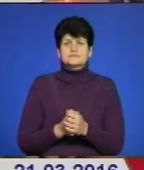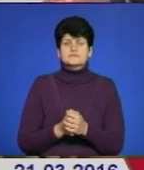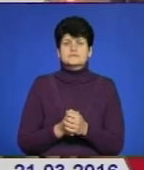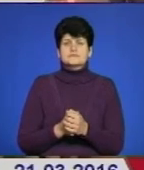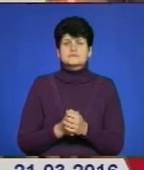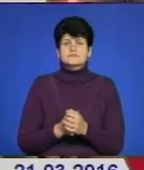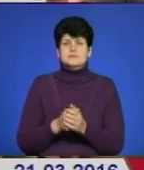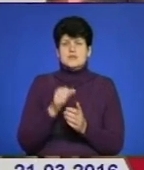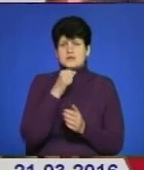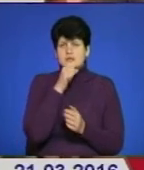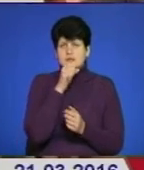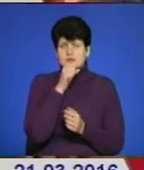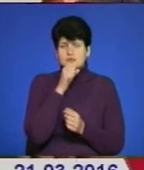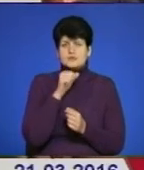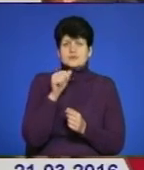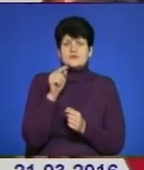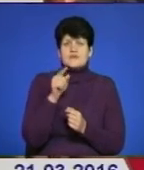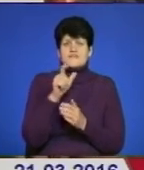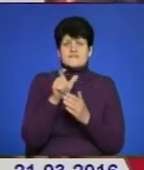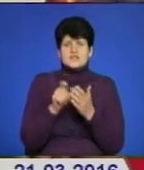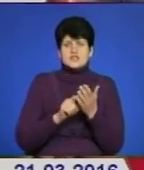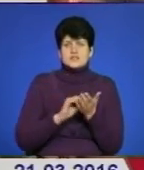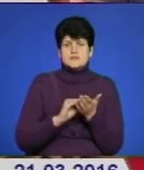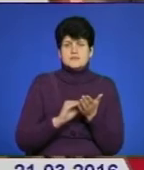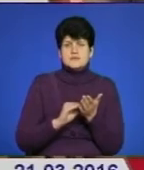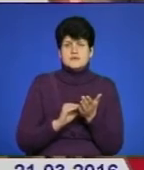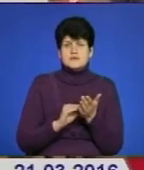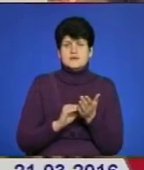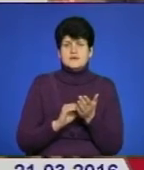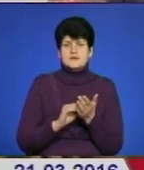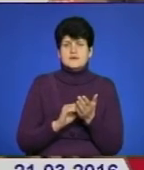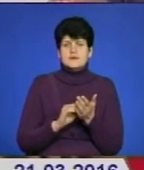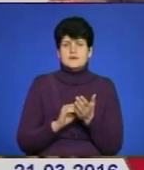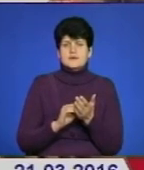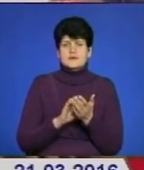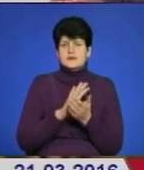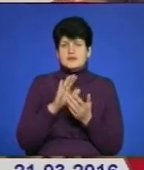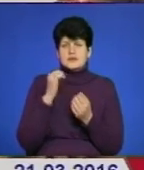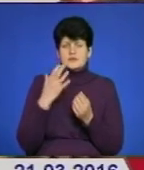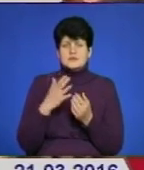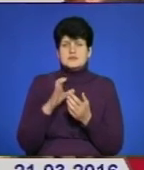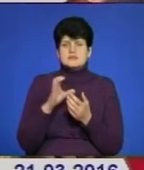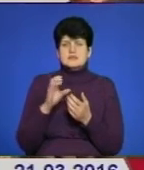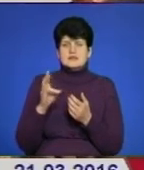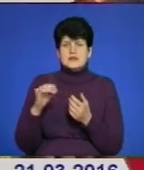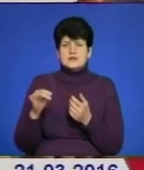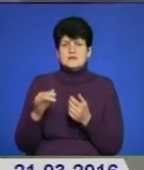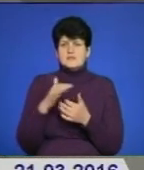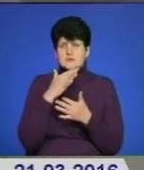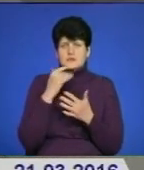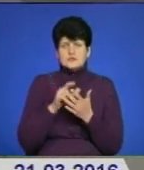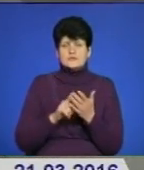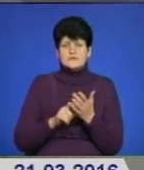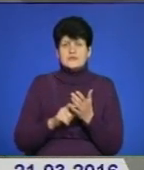Що дідусь і вірші писав. Я не тямущим, я чоловік, сонетів і багато віршів.